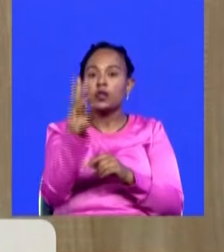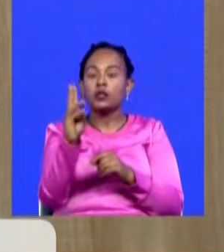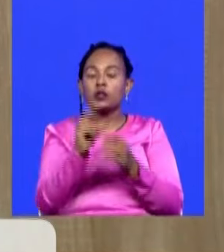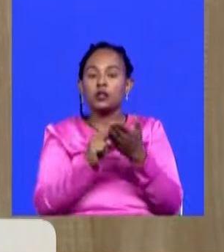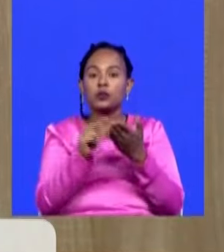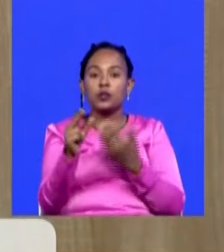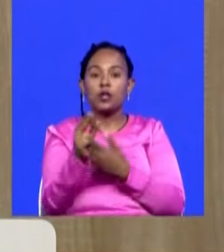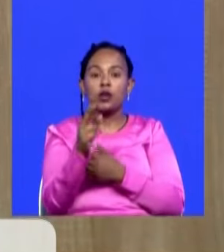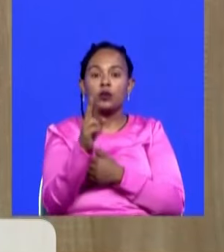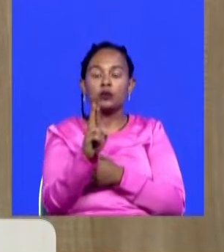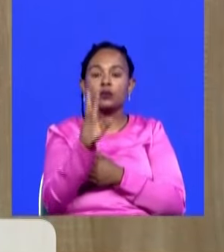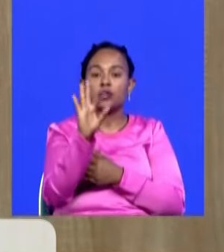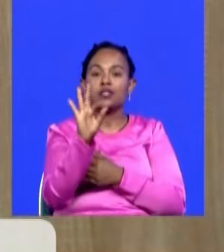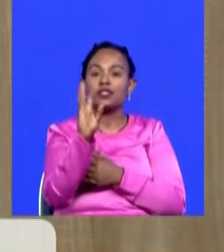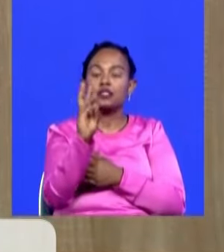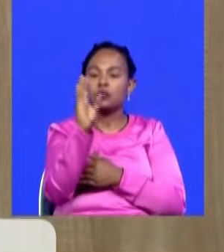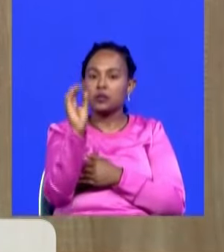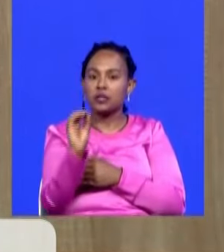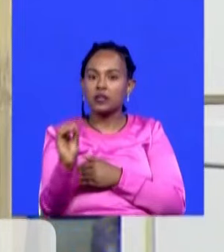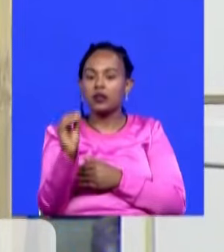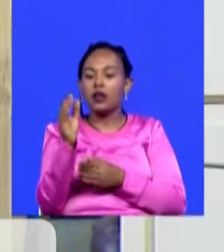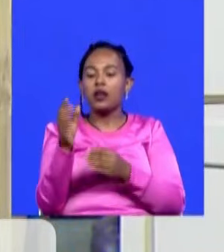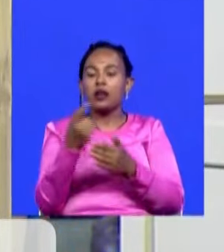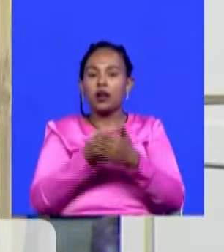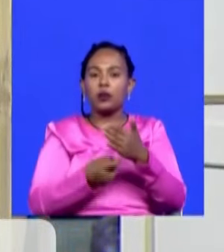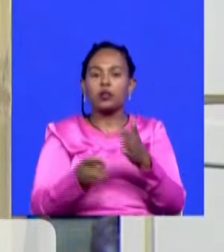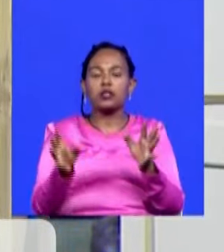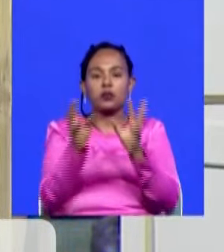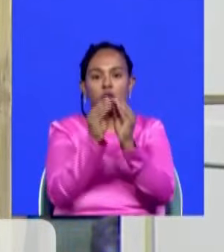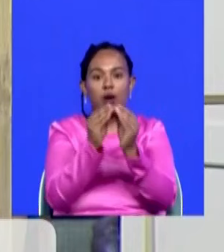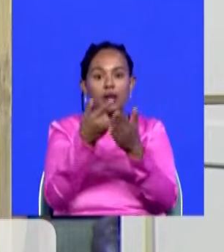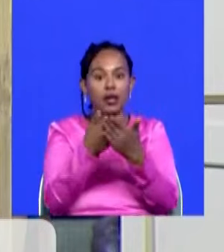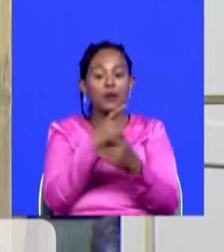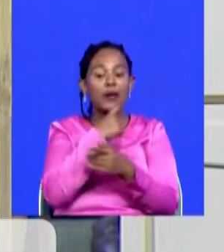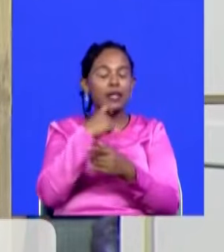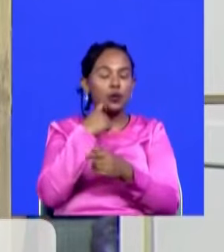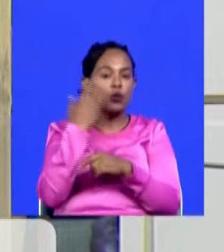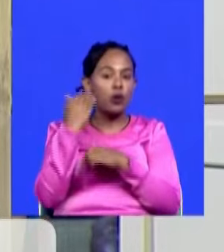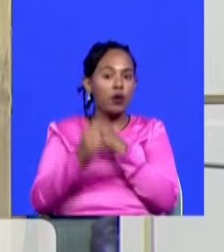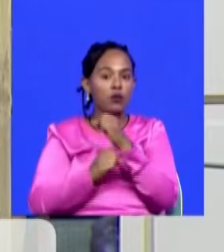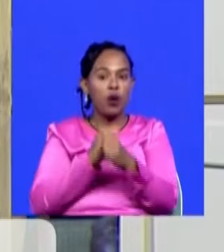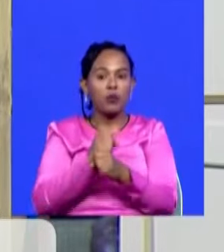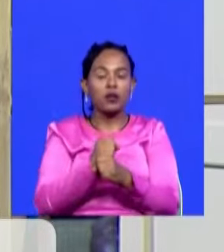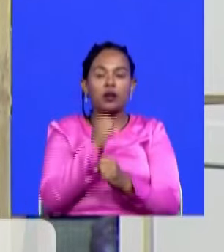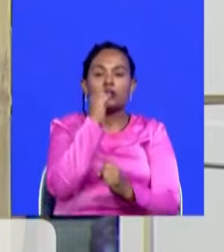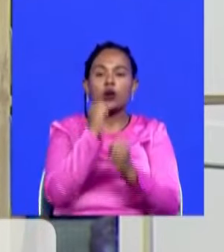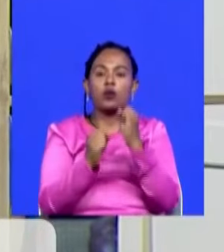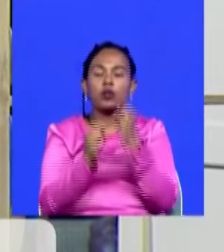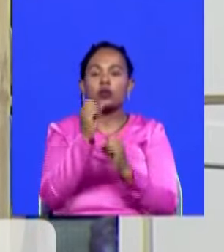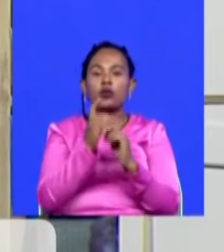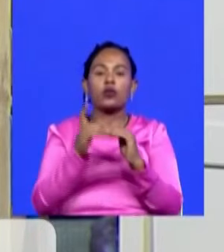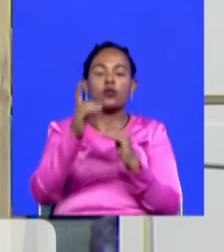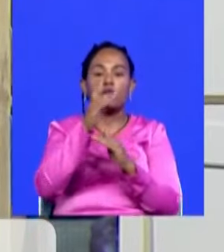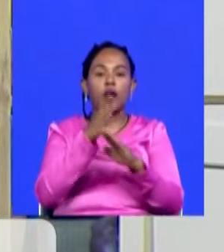ወይም 96% ገቢ ሰብስቧል። ይህን በደረቁ ከአምና ጋር ስናወዳድረው ከፍተኛ